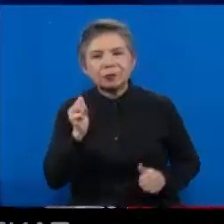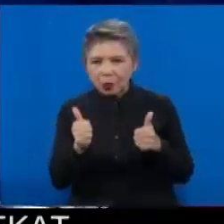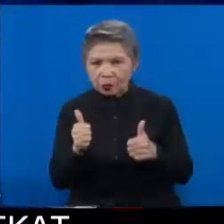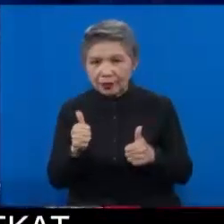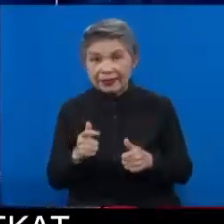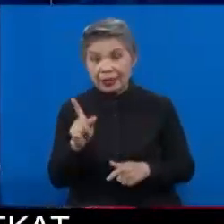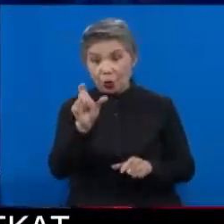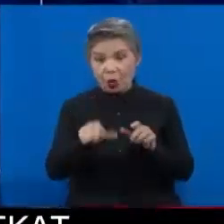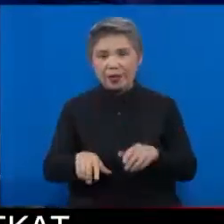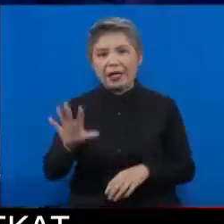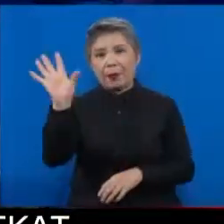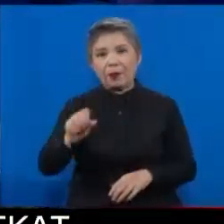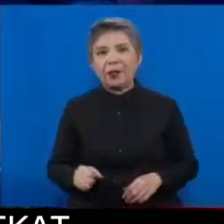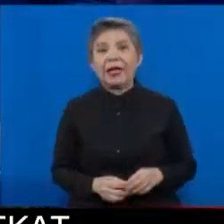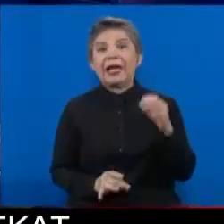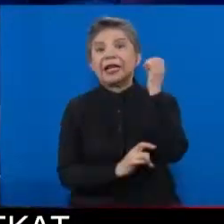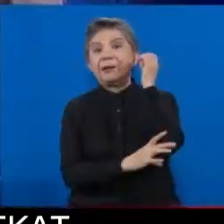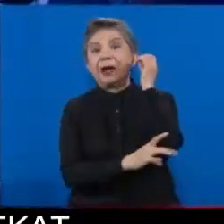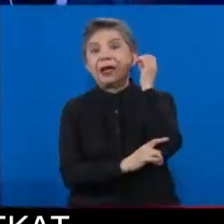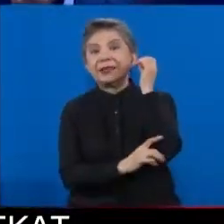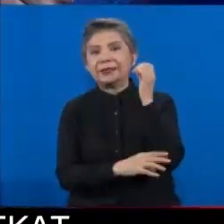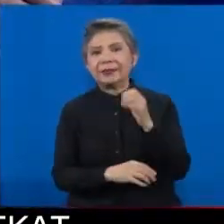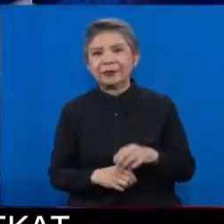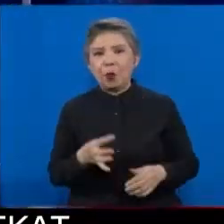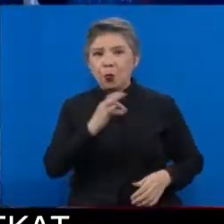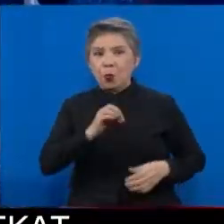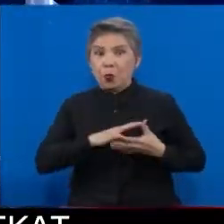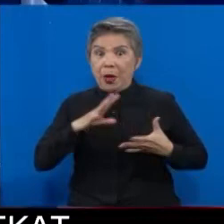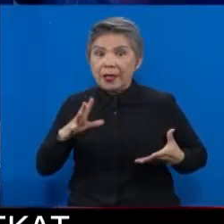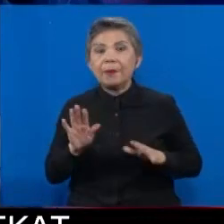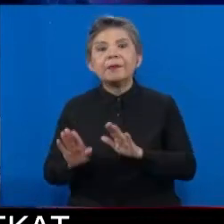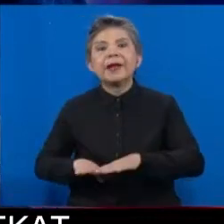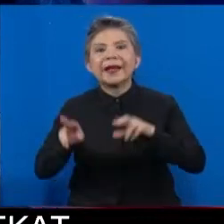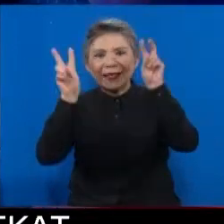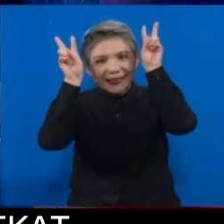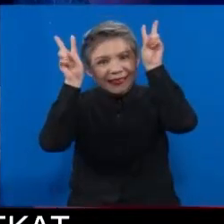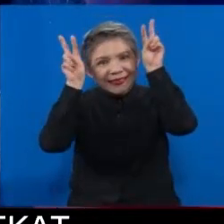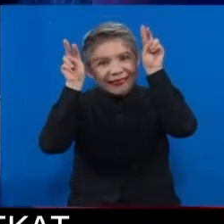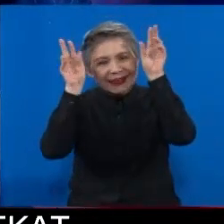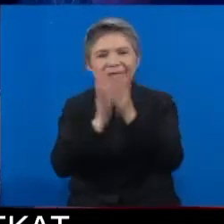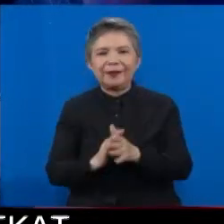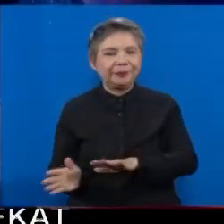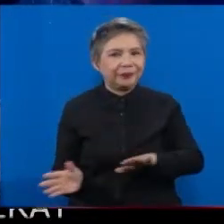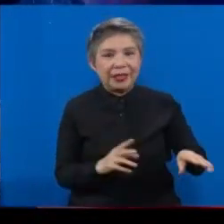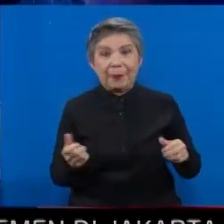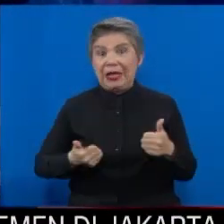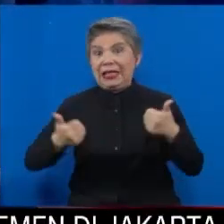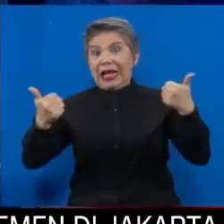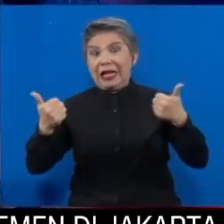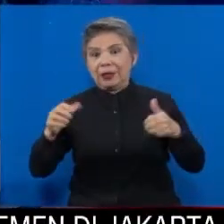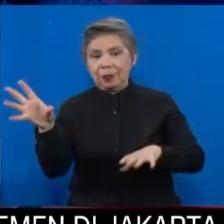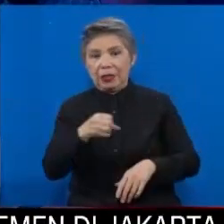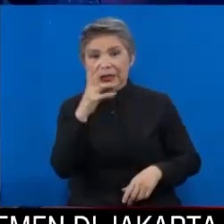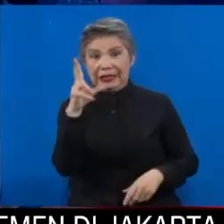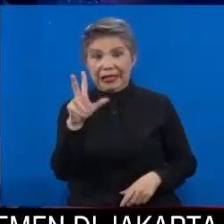Seperti seorang warga Kabupaten Rembang, Jawa Tengah yang meraup cuan dari budidaya kelinci. Ada juga warga Tangerang, Banten yang meraup omset hingga 3